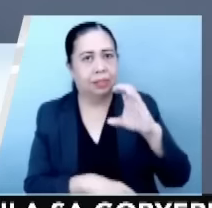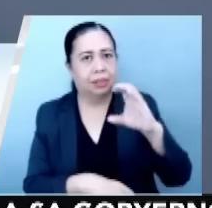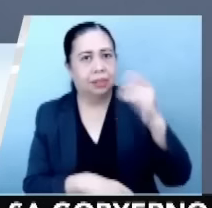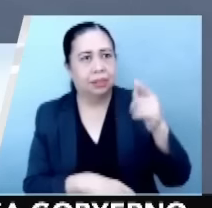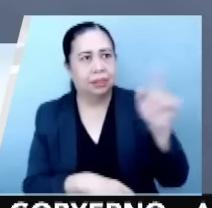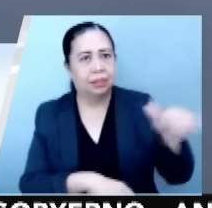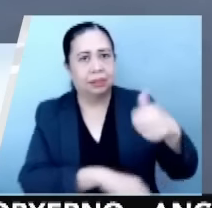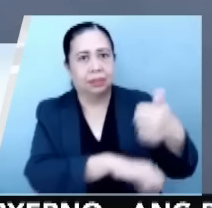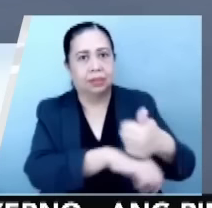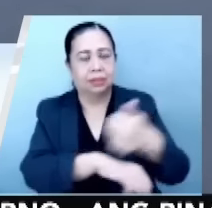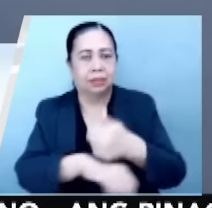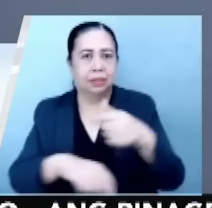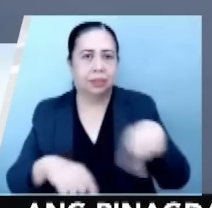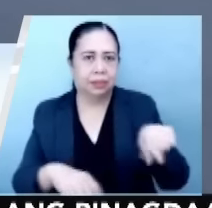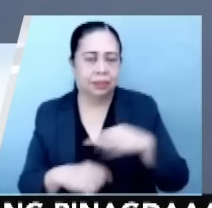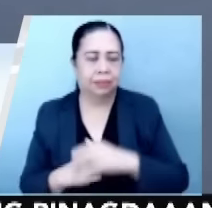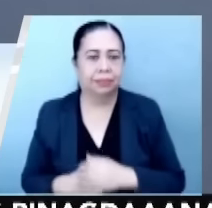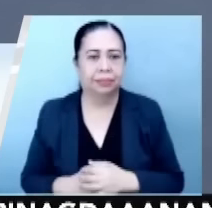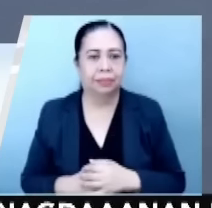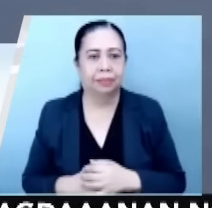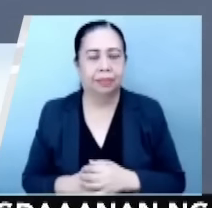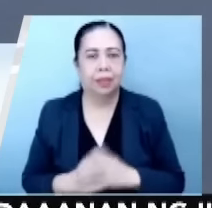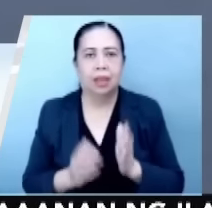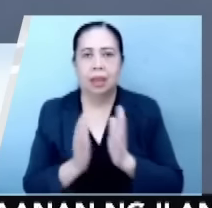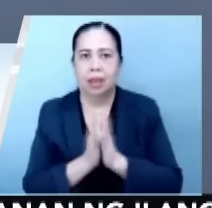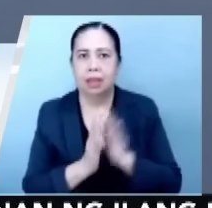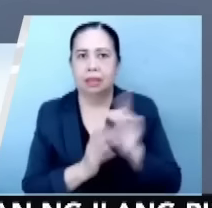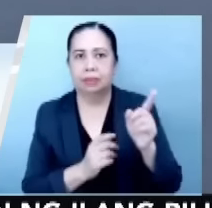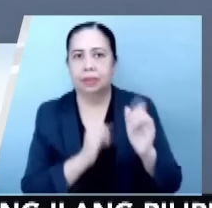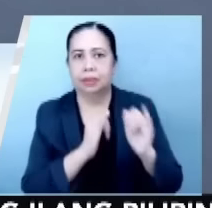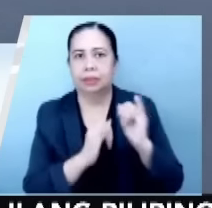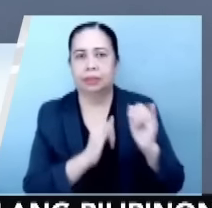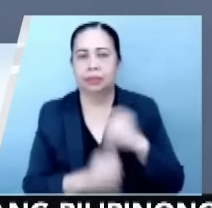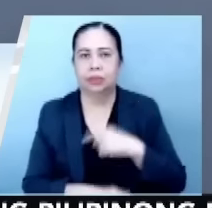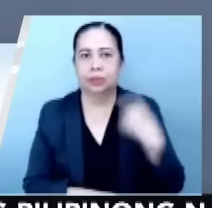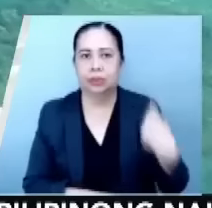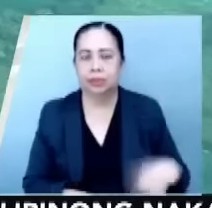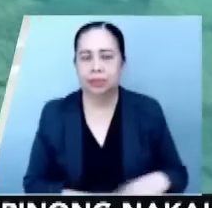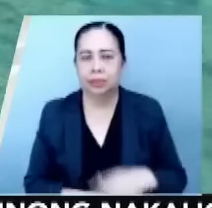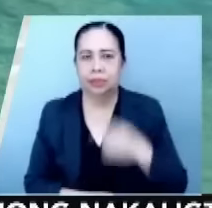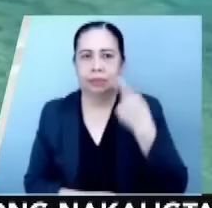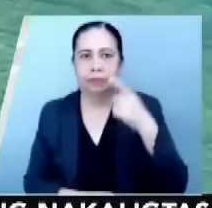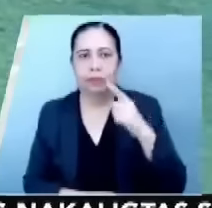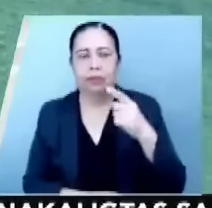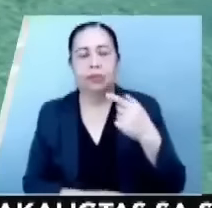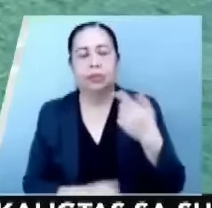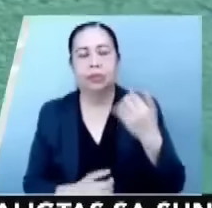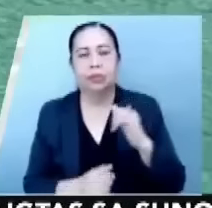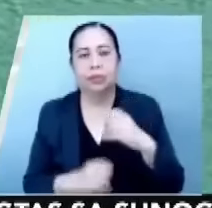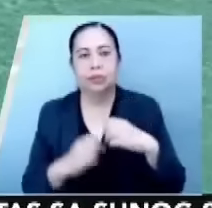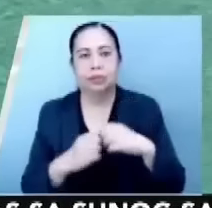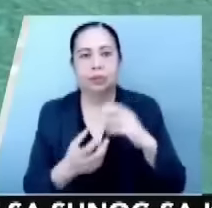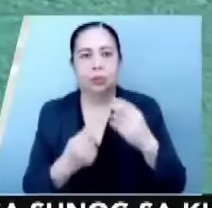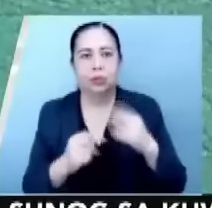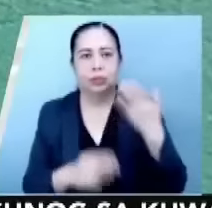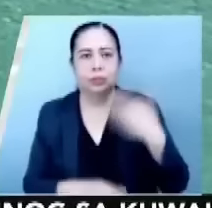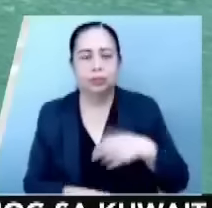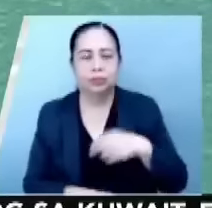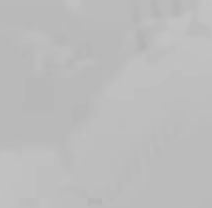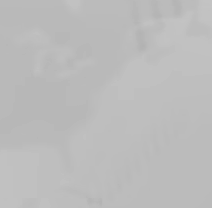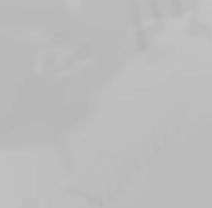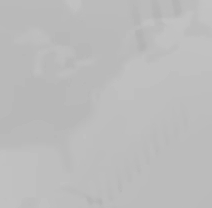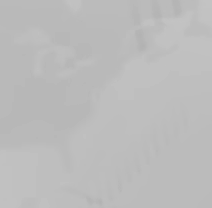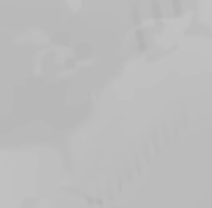dito. Hinihingan pa namin ang pahayag ang China. Para sa GMA Integrated News, Joseph Morong, Nakatutok 24 Horas.